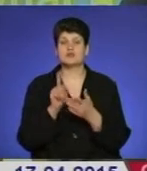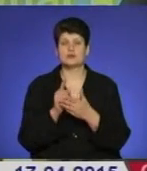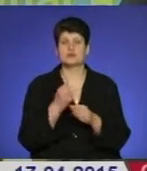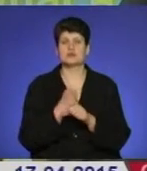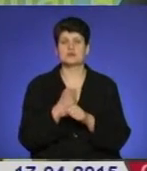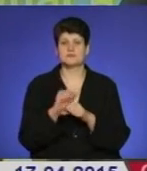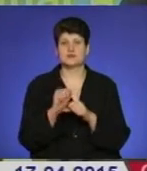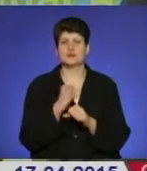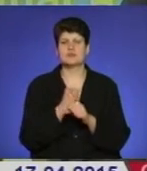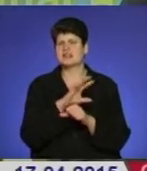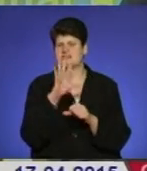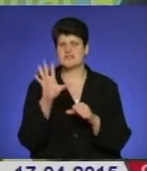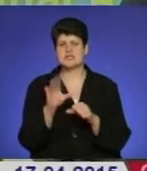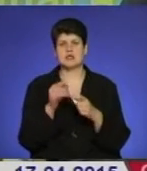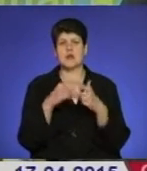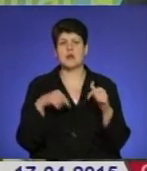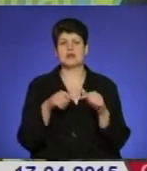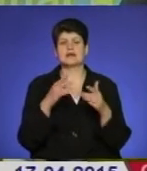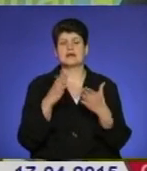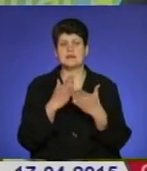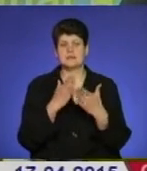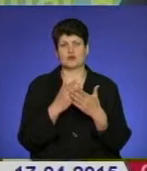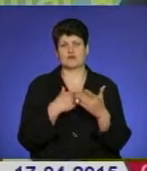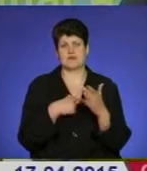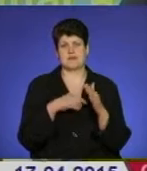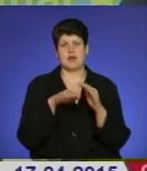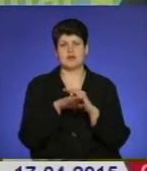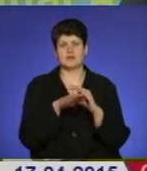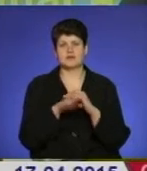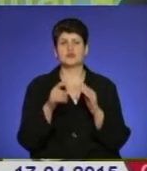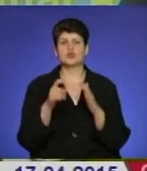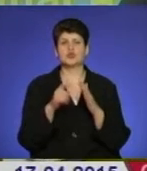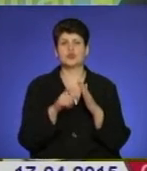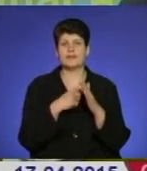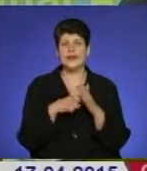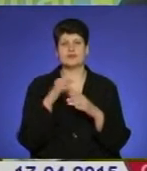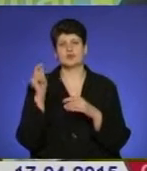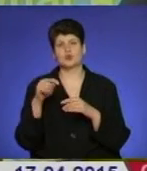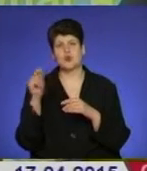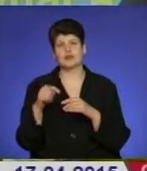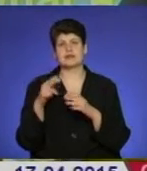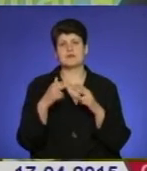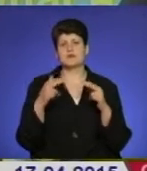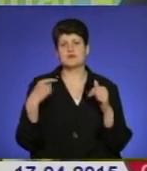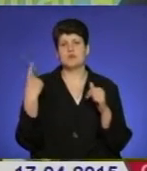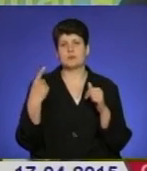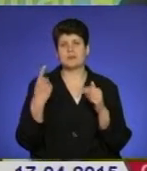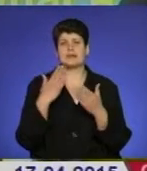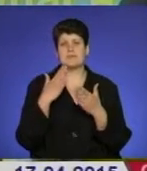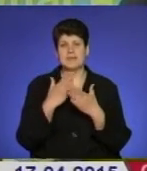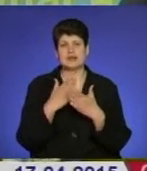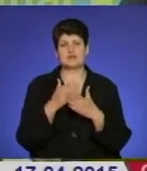усі репресивні органи, які вони мають в себе архіви, в тому числі Луганської, Донецької, Дніпропетровської областей, які до сих пір мають